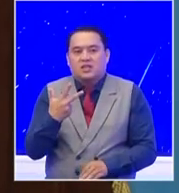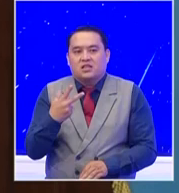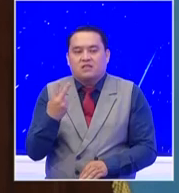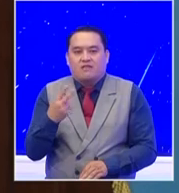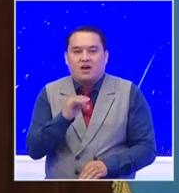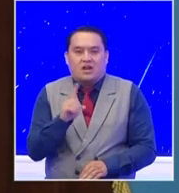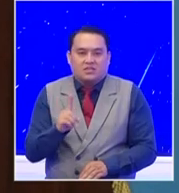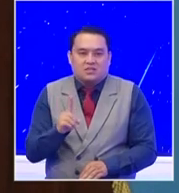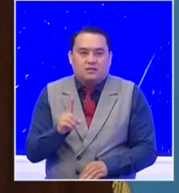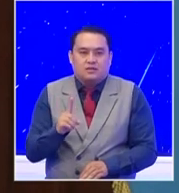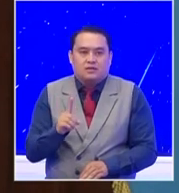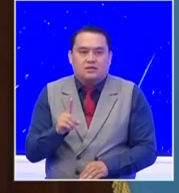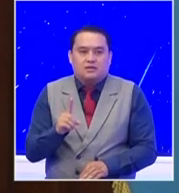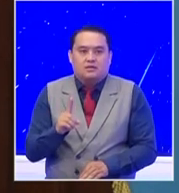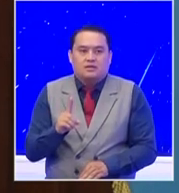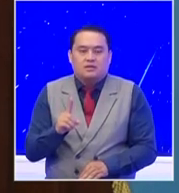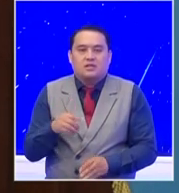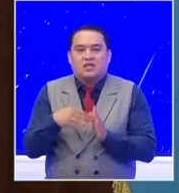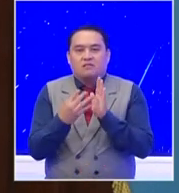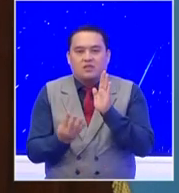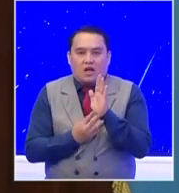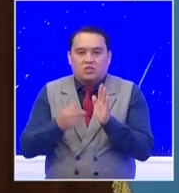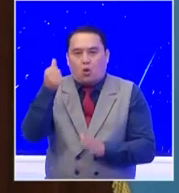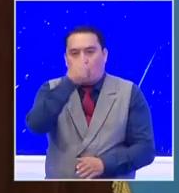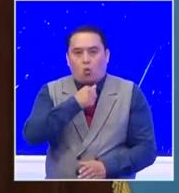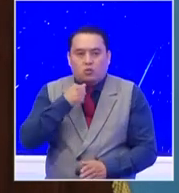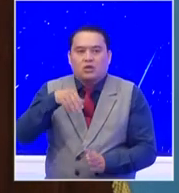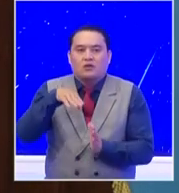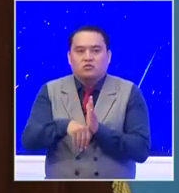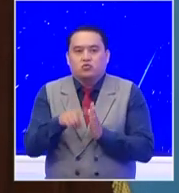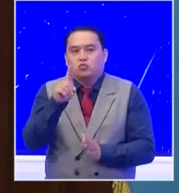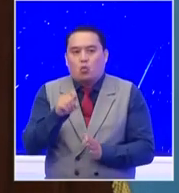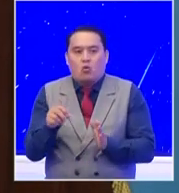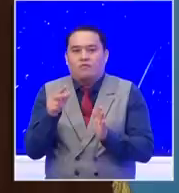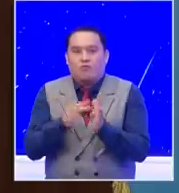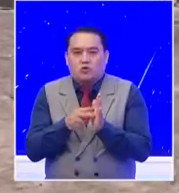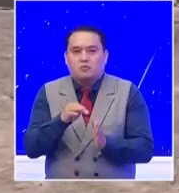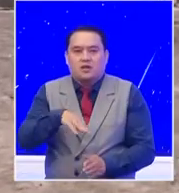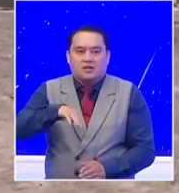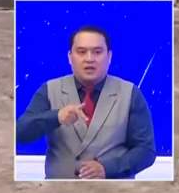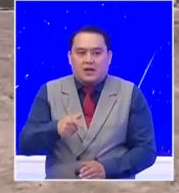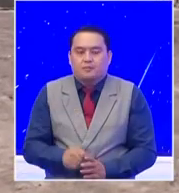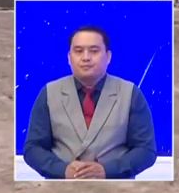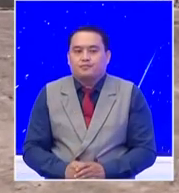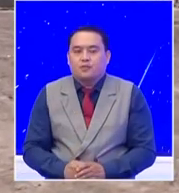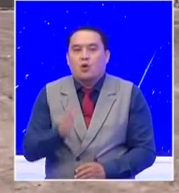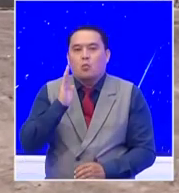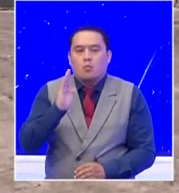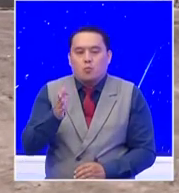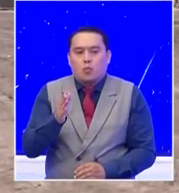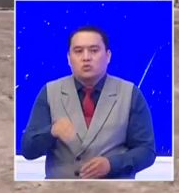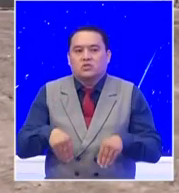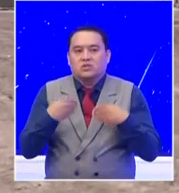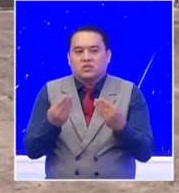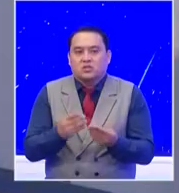43,2 раза. За 2019 год составило 108 миллиардов тенге. Уже на ближайшее время намечена